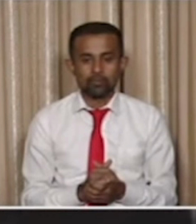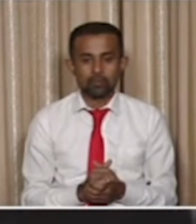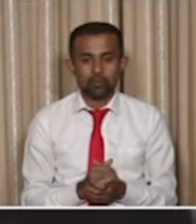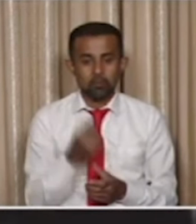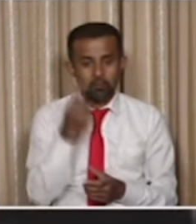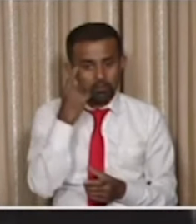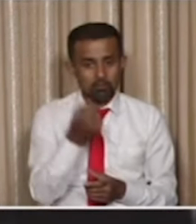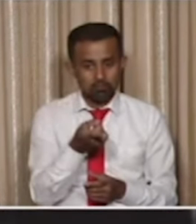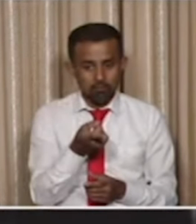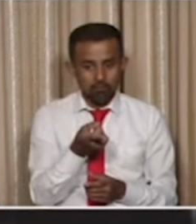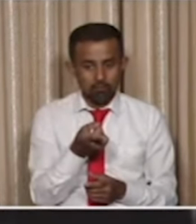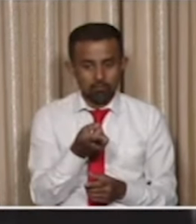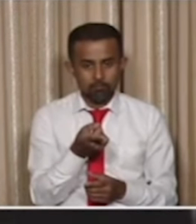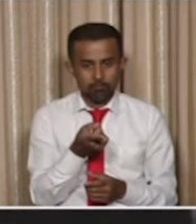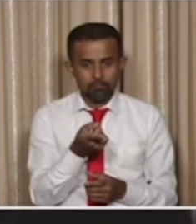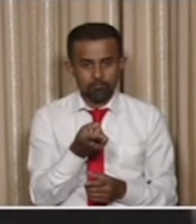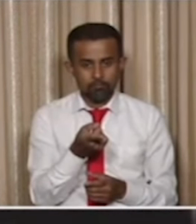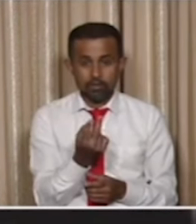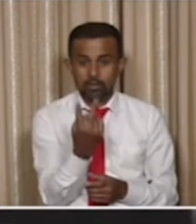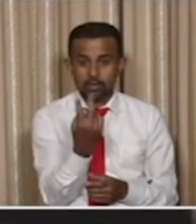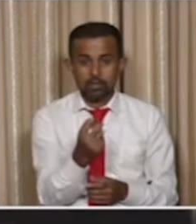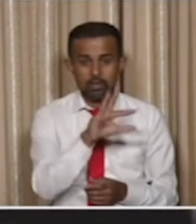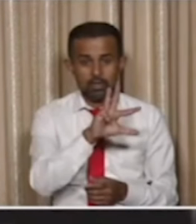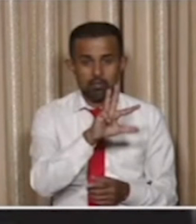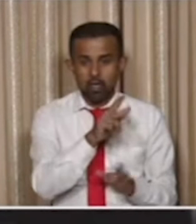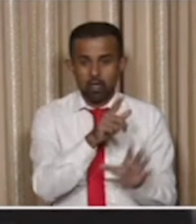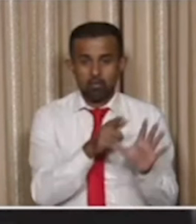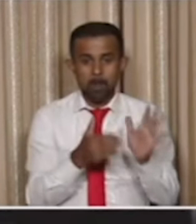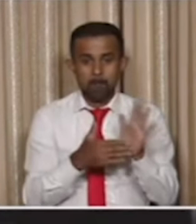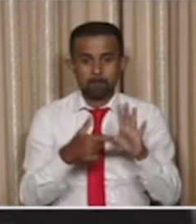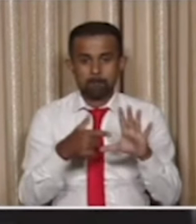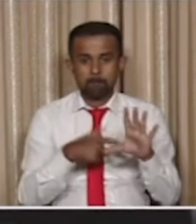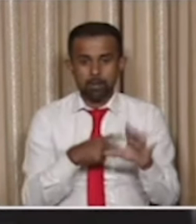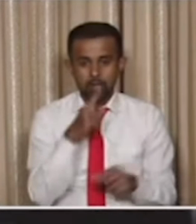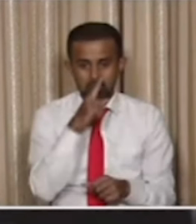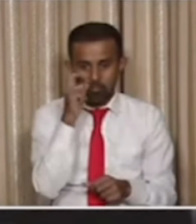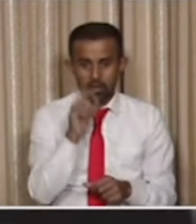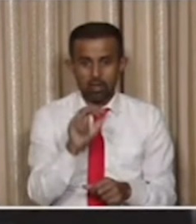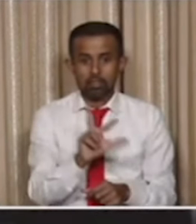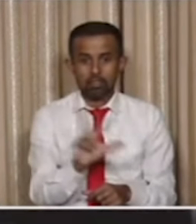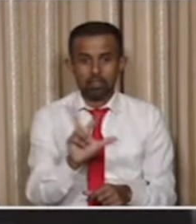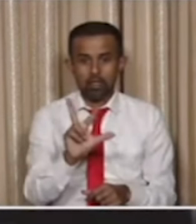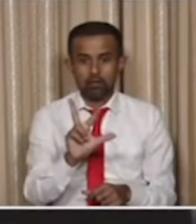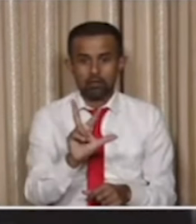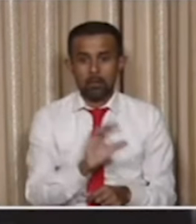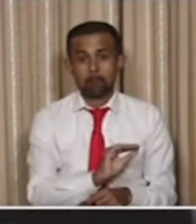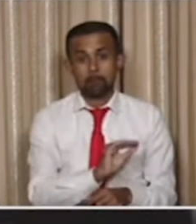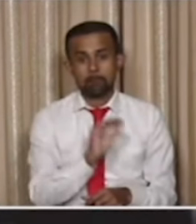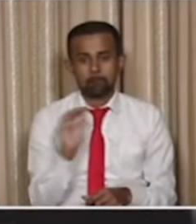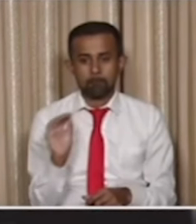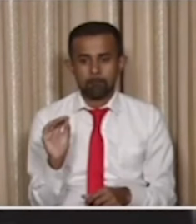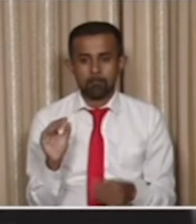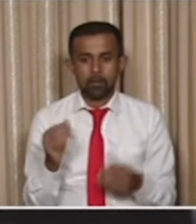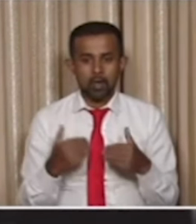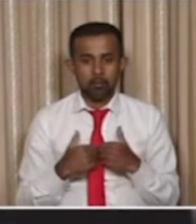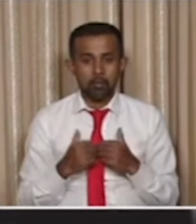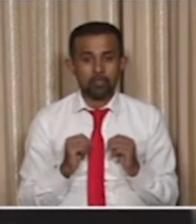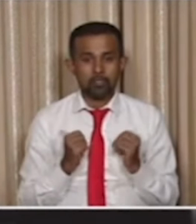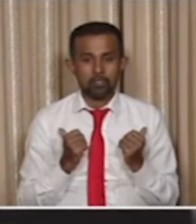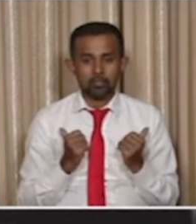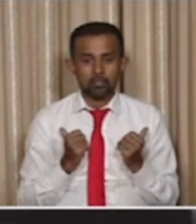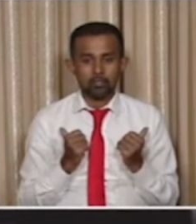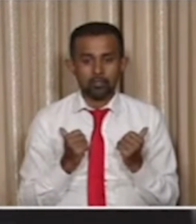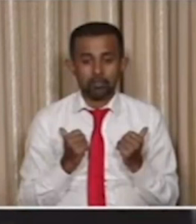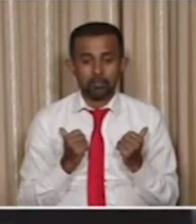මතක තියාගන්න 2009 මැයි මාසේ 18 වෙනිදායින් පස්සේ අපි ජීවත් වෙන්නේ